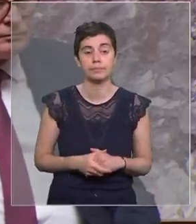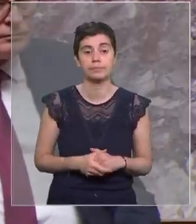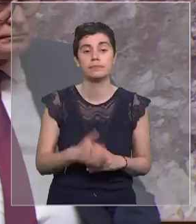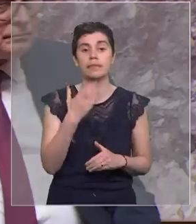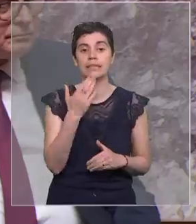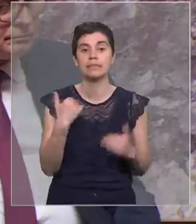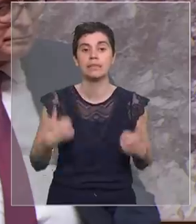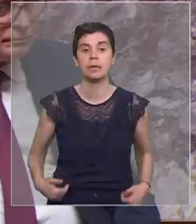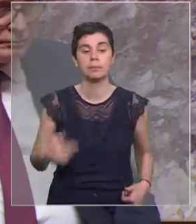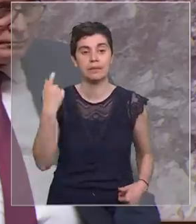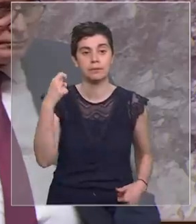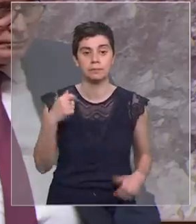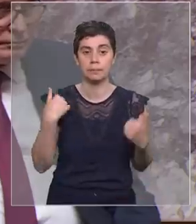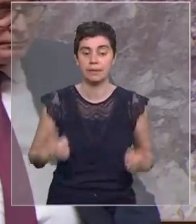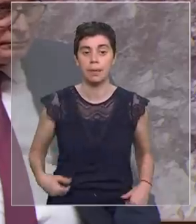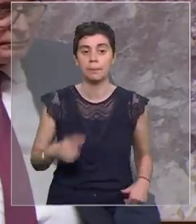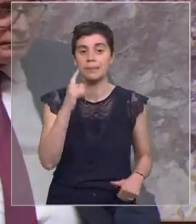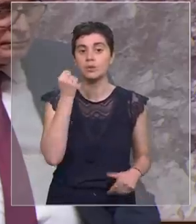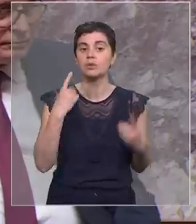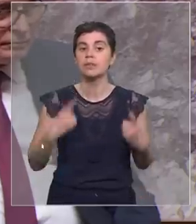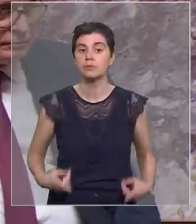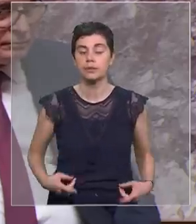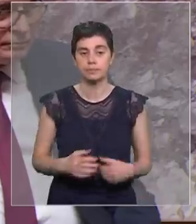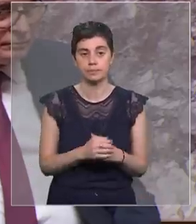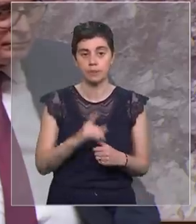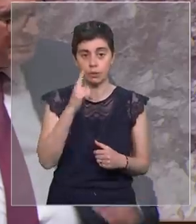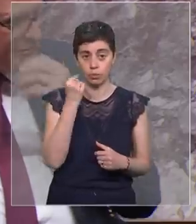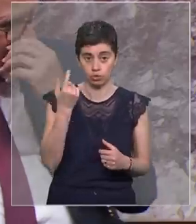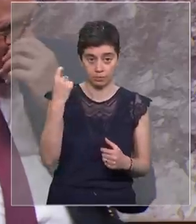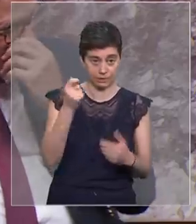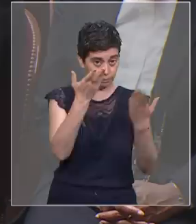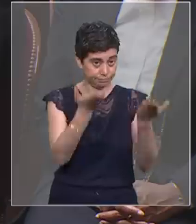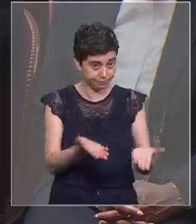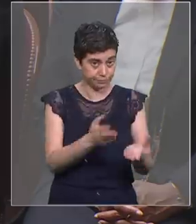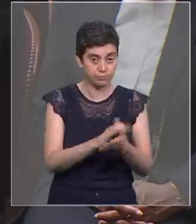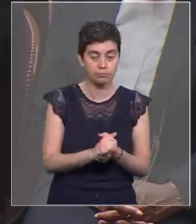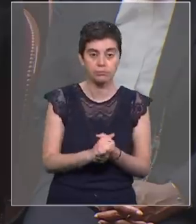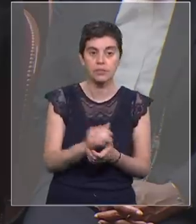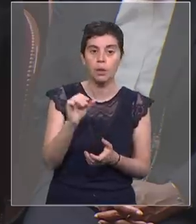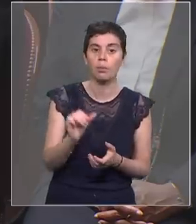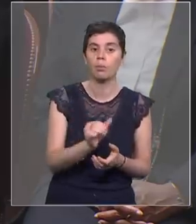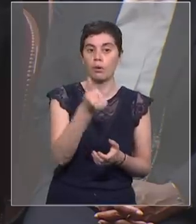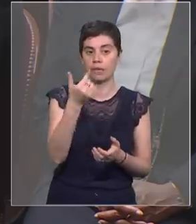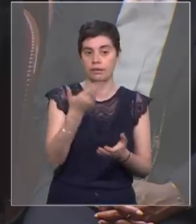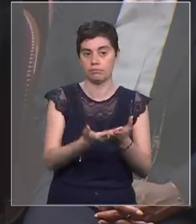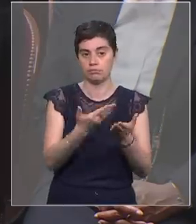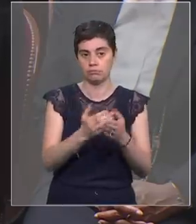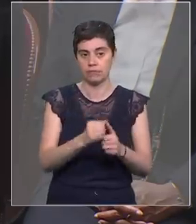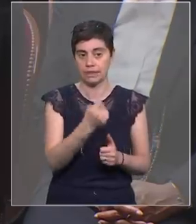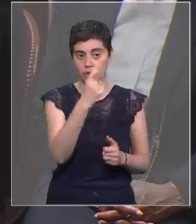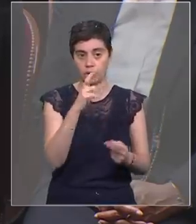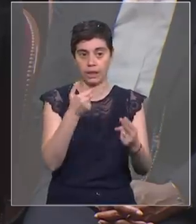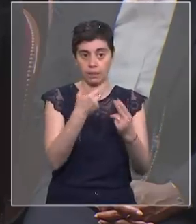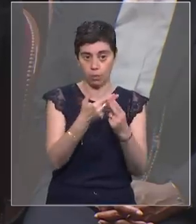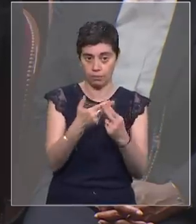Merci, Madame la Présidente. Mesdames et Messieurs les députés, Monsieur le Président Brotherson. Alors d'abord, pour répondre à votre question, le contrôle